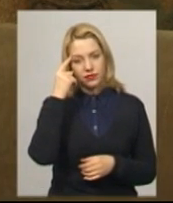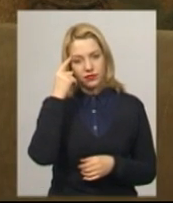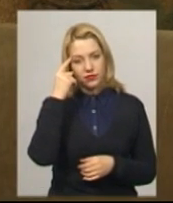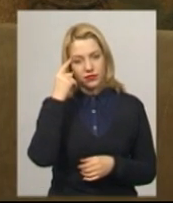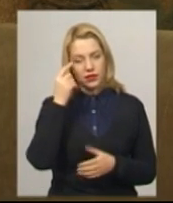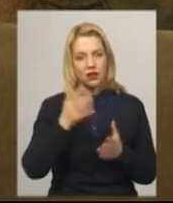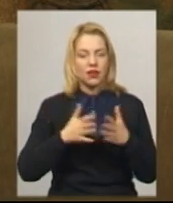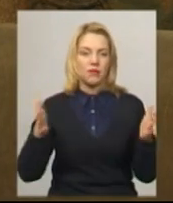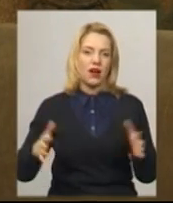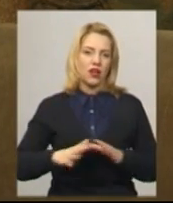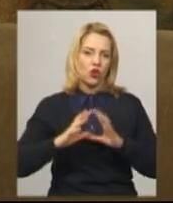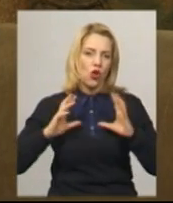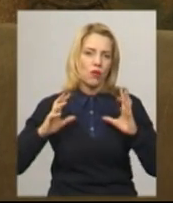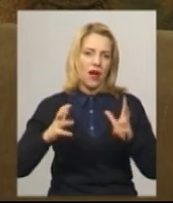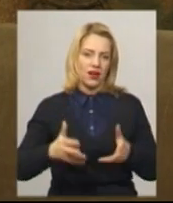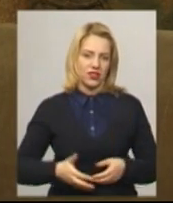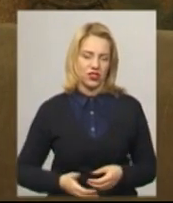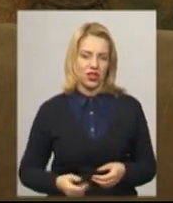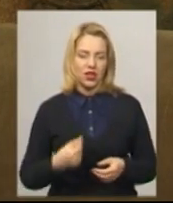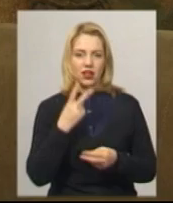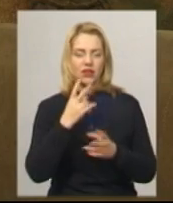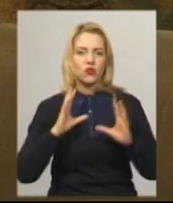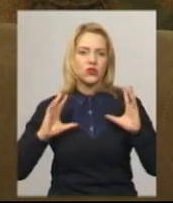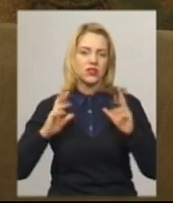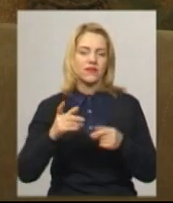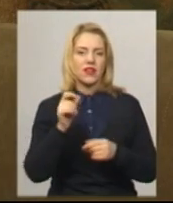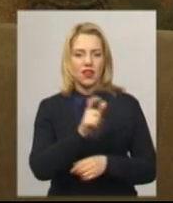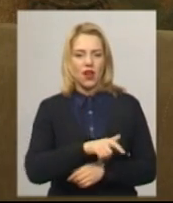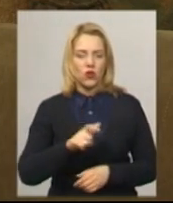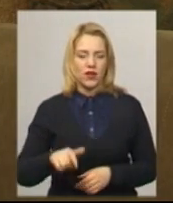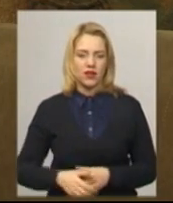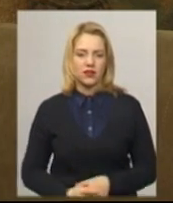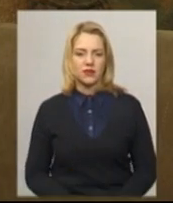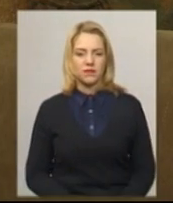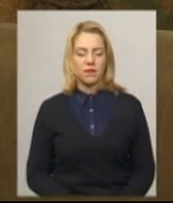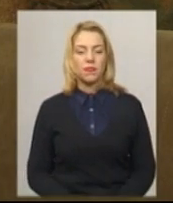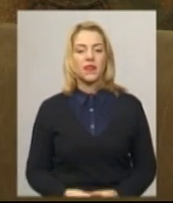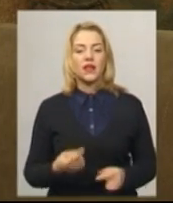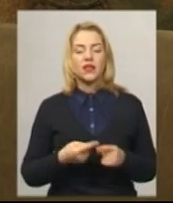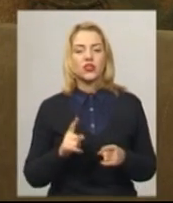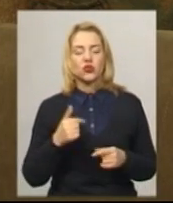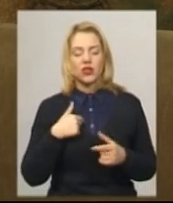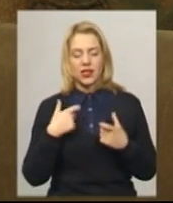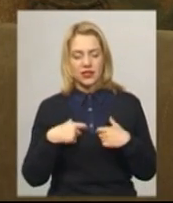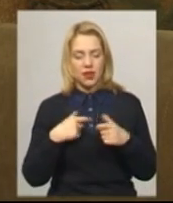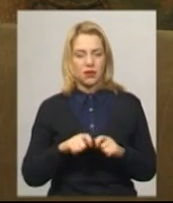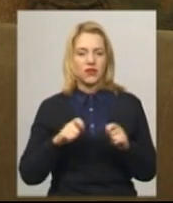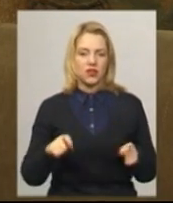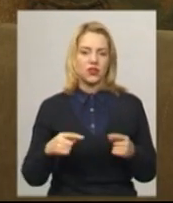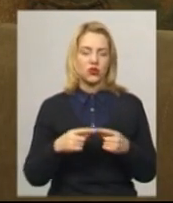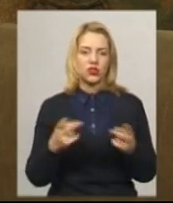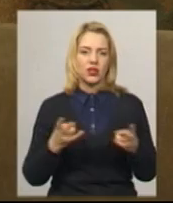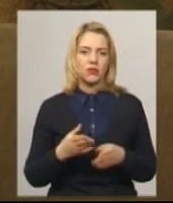набагато глобальніше. Дивлюсь на світ, на людей. Те, що я для себе відкрила точно, що треба